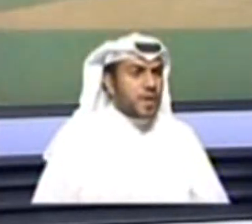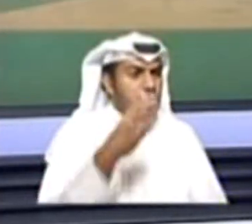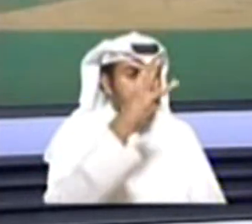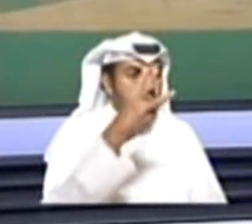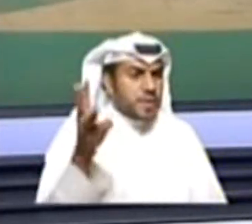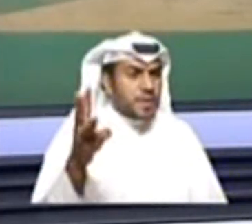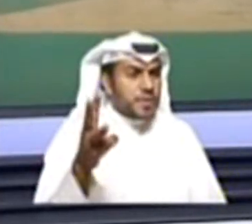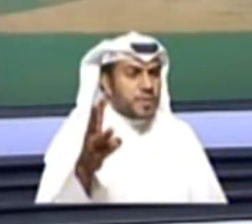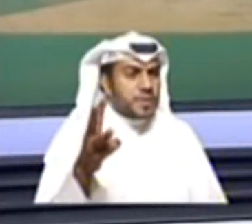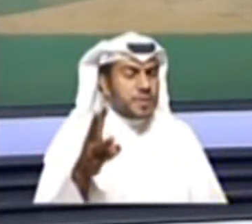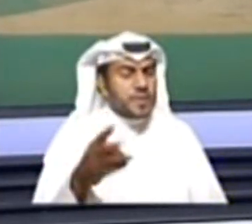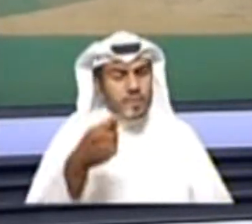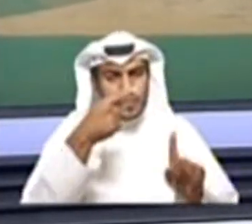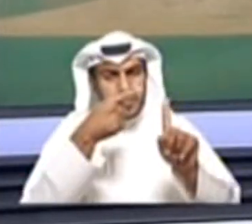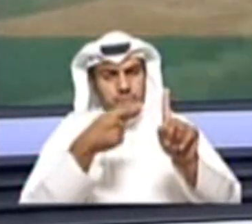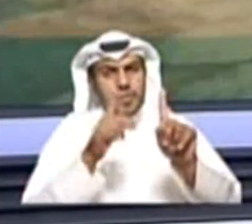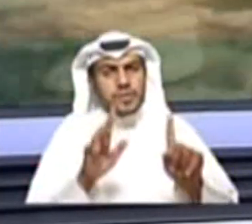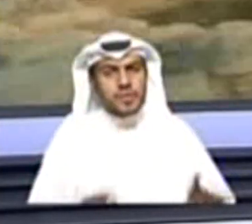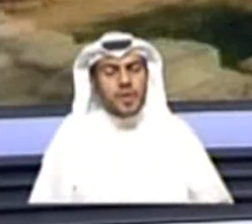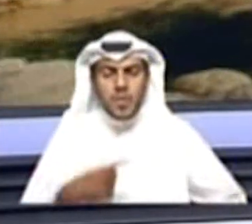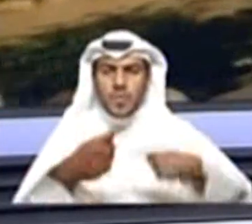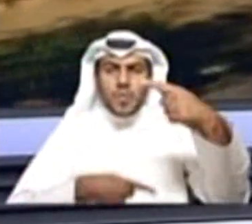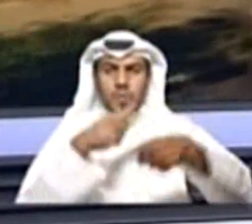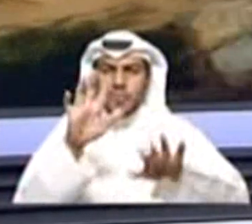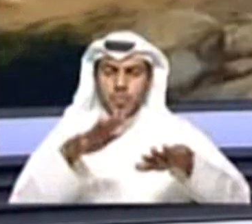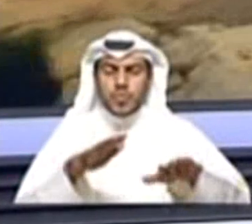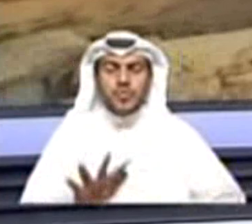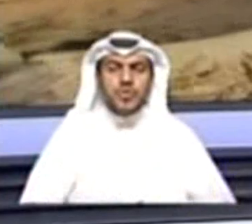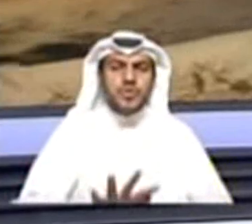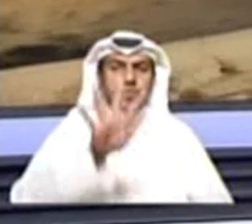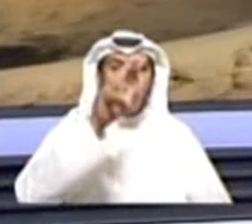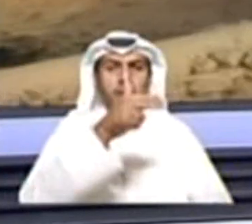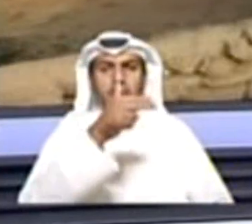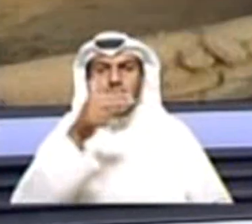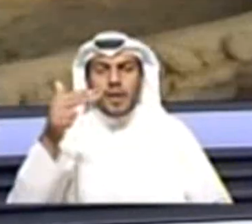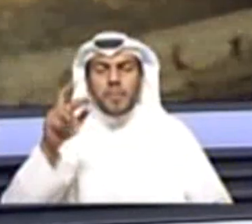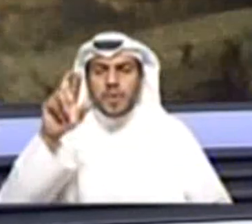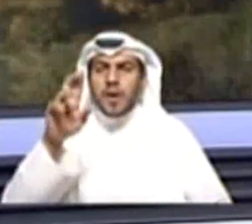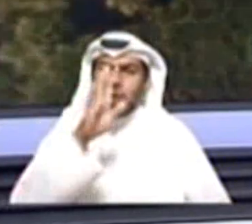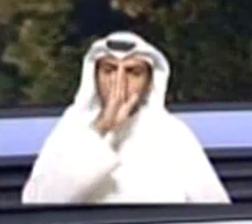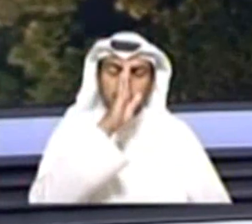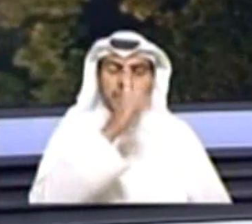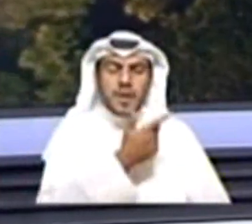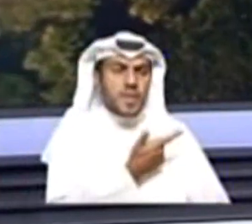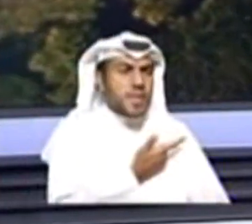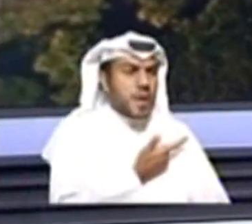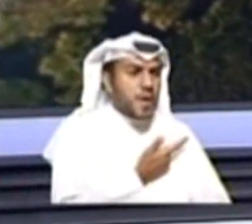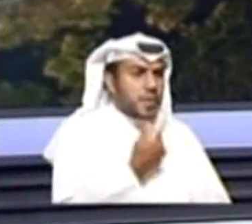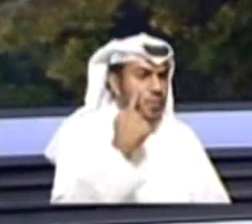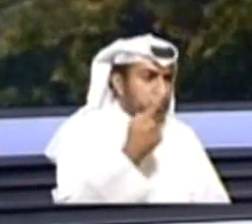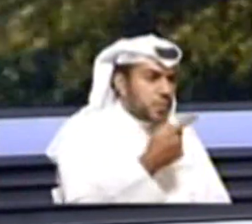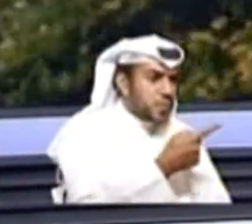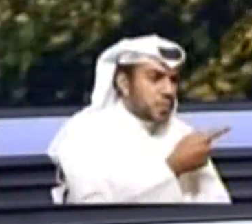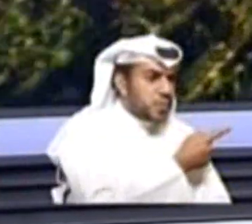درجة مئوية للحرارة الصغرى، واستمرار الرياح الشمالية الغربية ويانا يوم الأحد والاثنين والثلاثة، ممكن